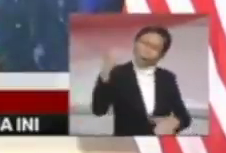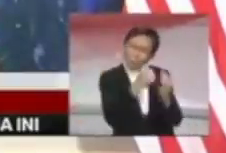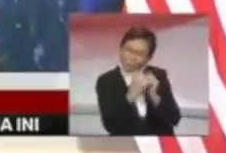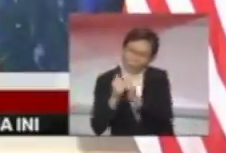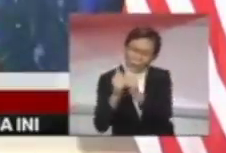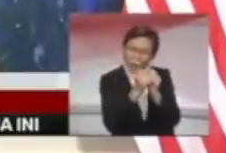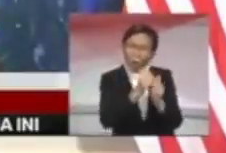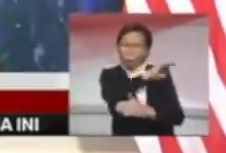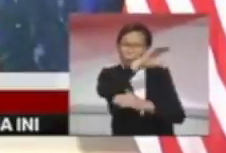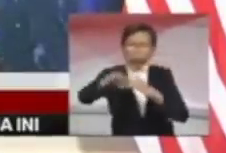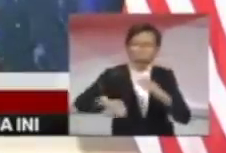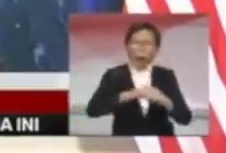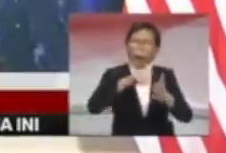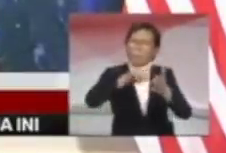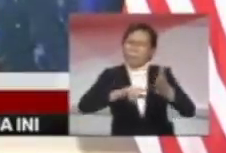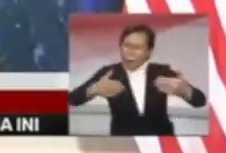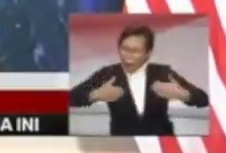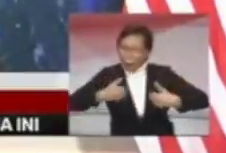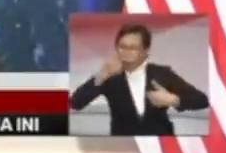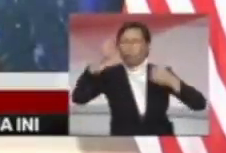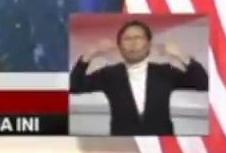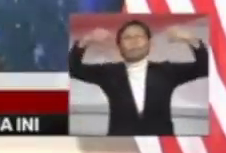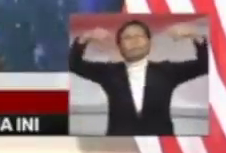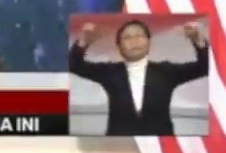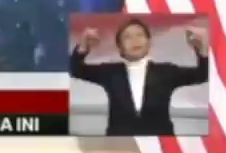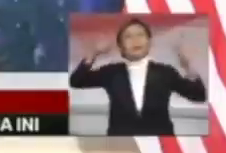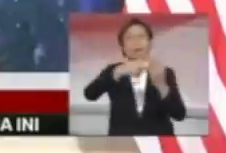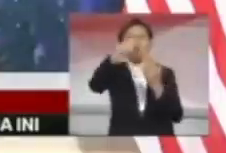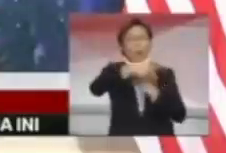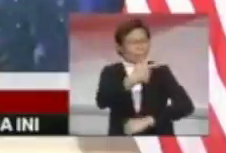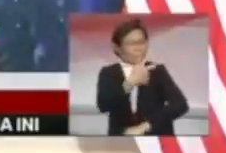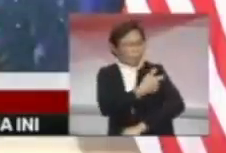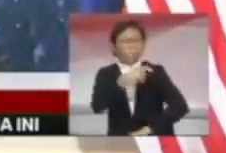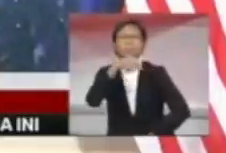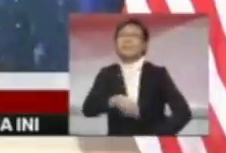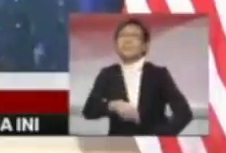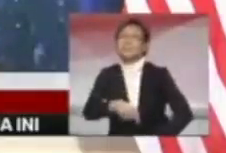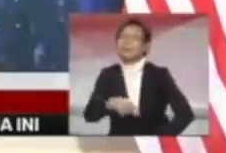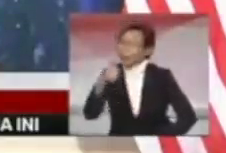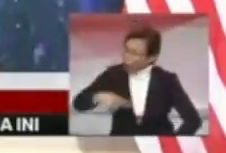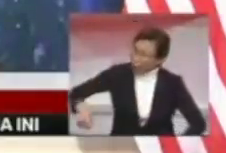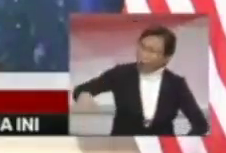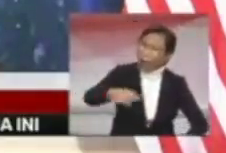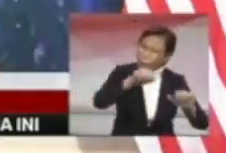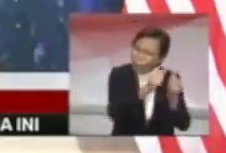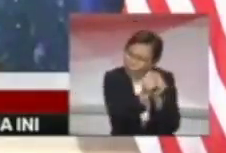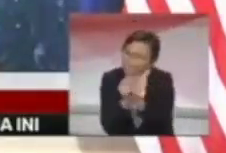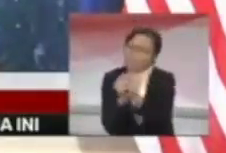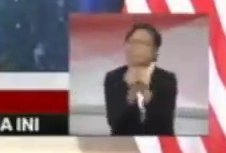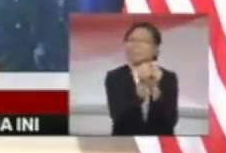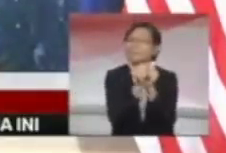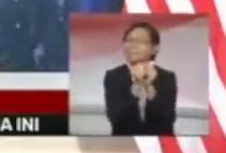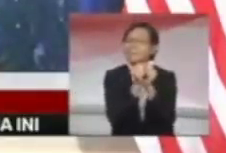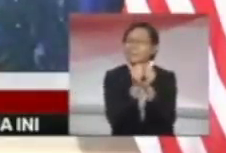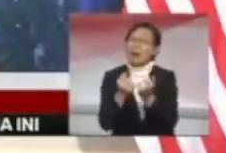petugas kesehatan dan petugas bukan kesehatan menurut beliau pasta ke-20 akan melibatkan kumpulan berisi kau